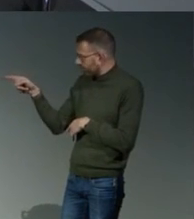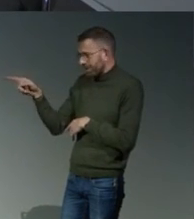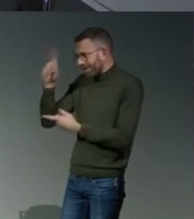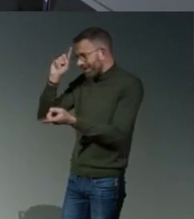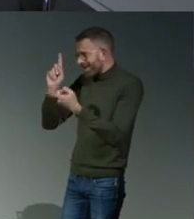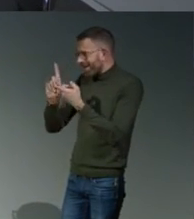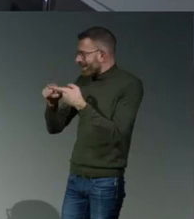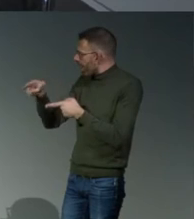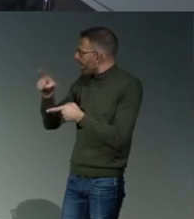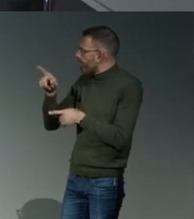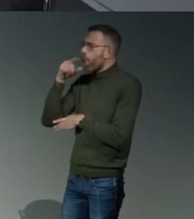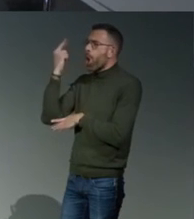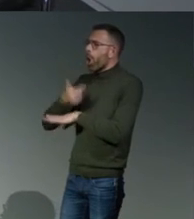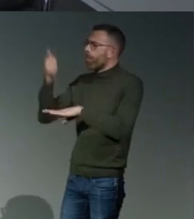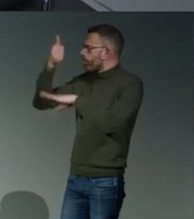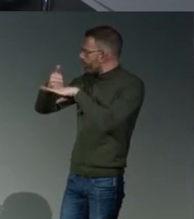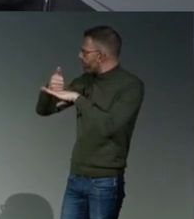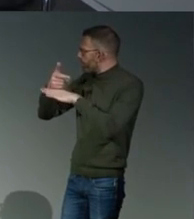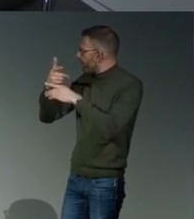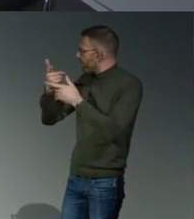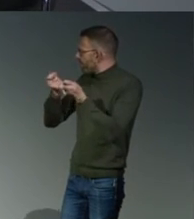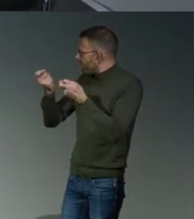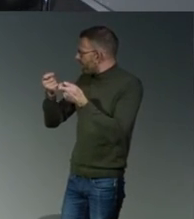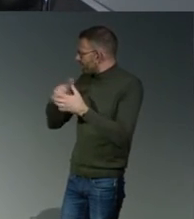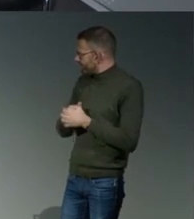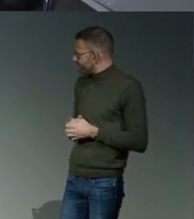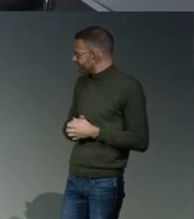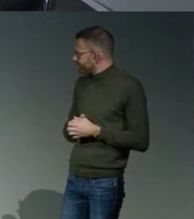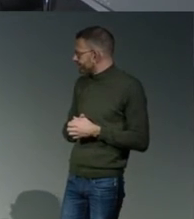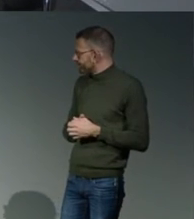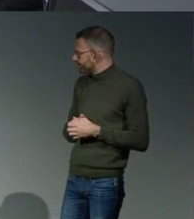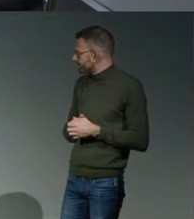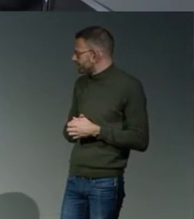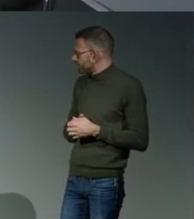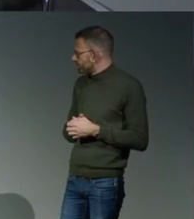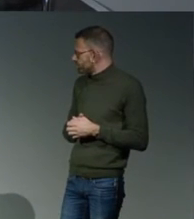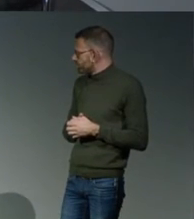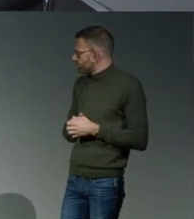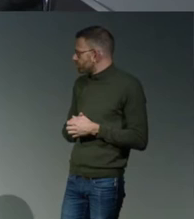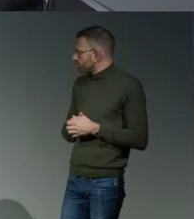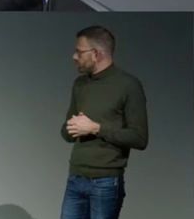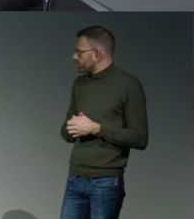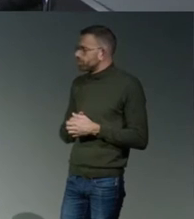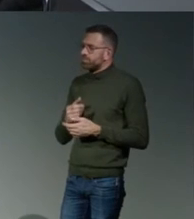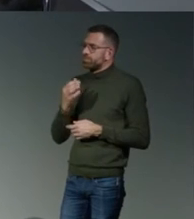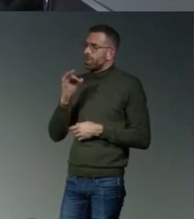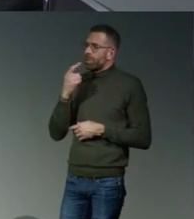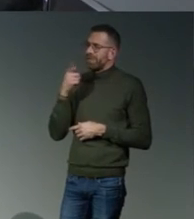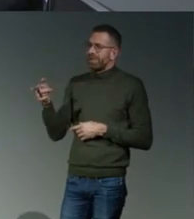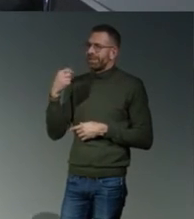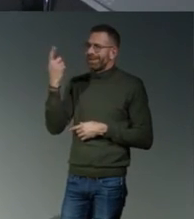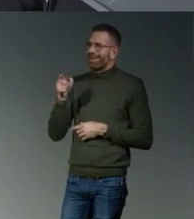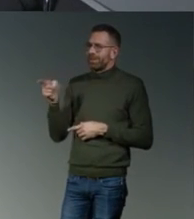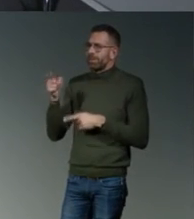de, par rapport au patriarcat, féminisme, etc., parce qu'il y a... Oui. Pas de raison que la question ne vous soit pas posée non plus à vous. Oui, effectivement, ce que m'inspire cette question-là,